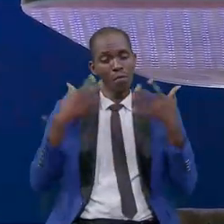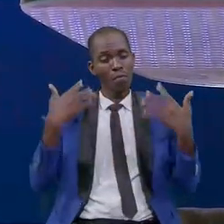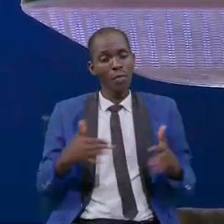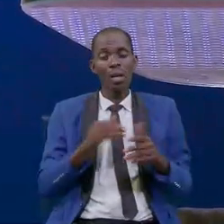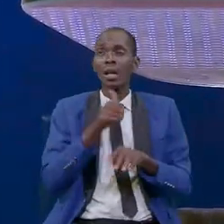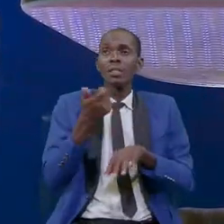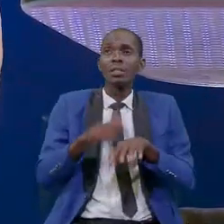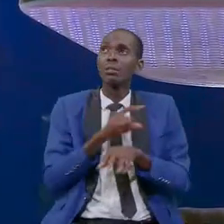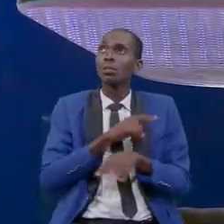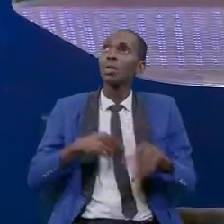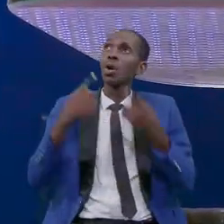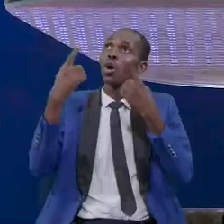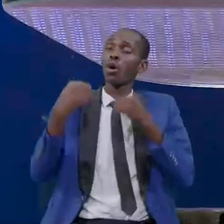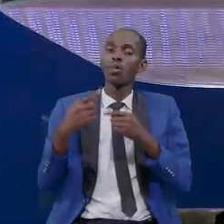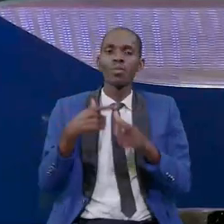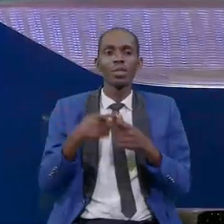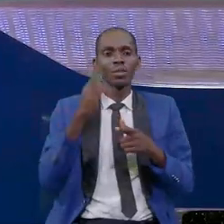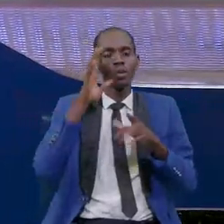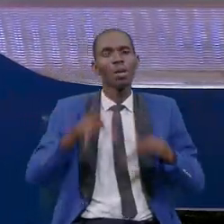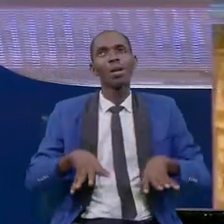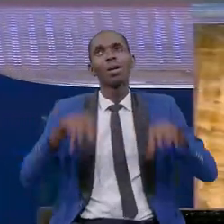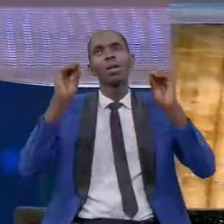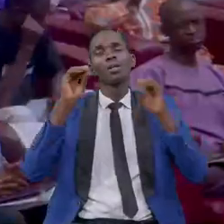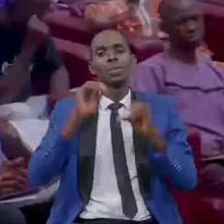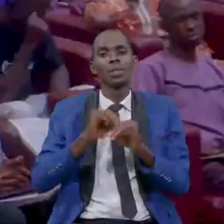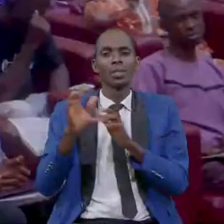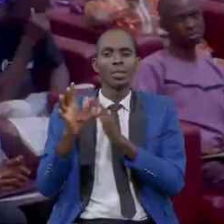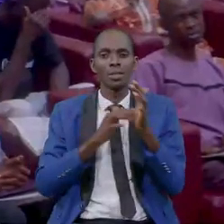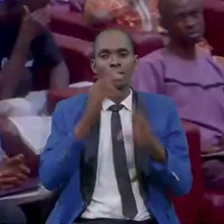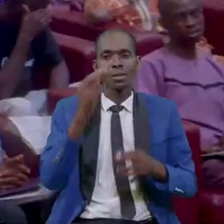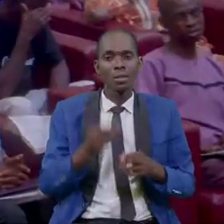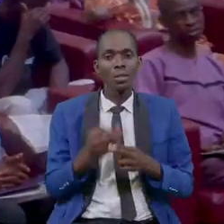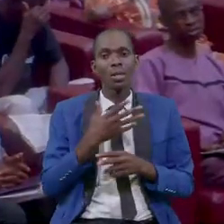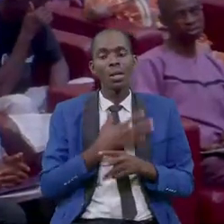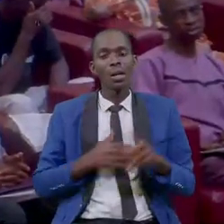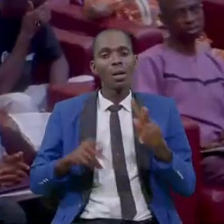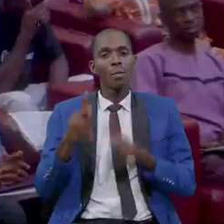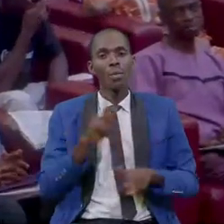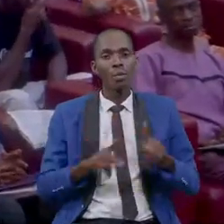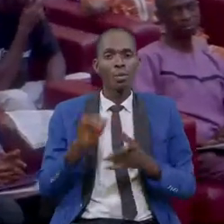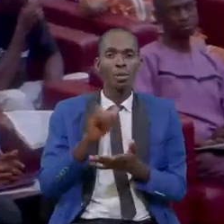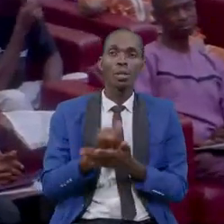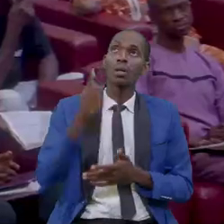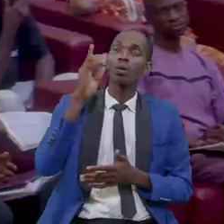qui m'a dérangé au cours de la journée, afin que quand le Seigneur vient, je puisse aller au ciel